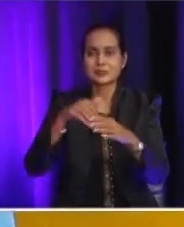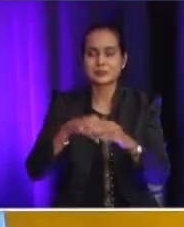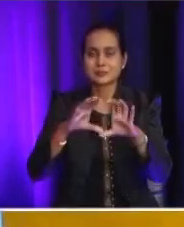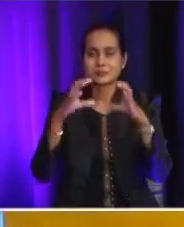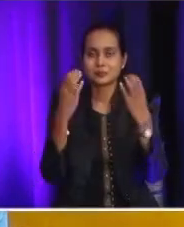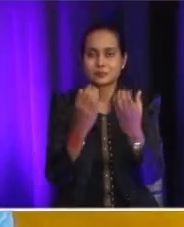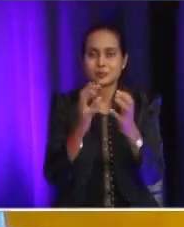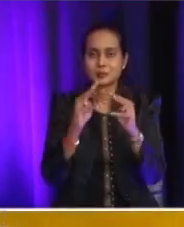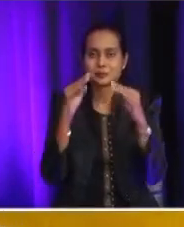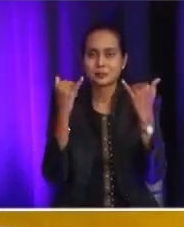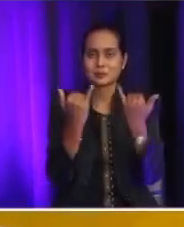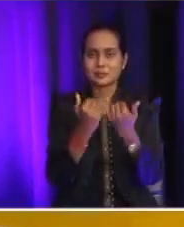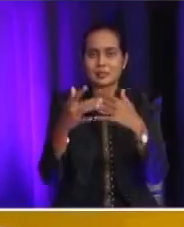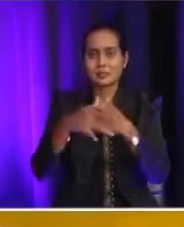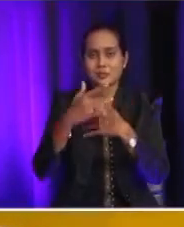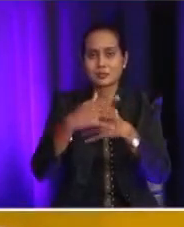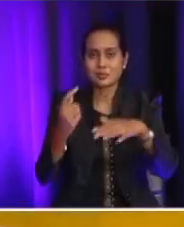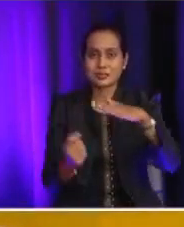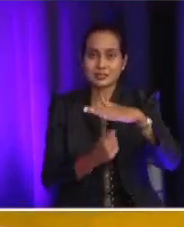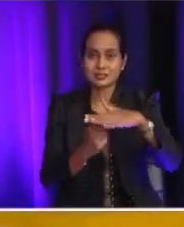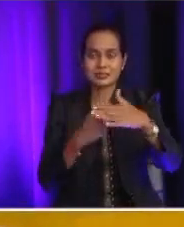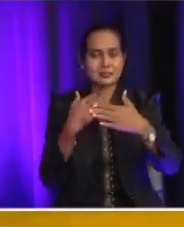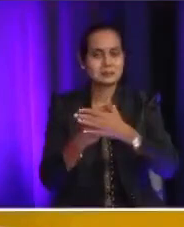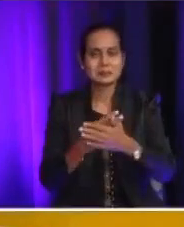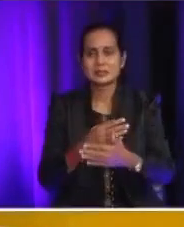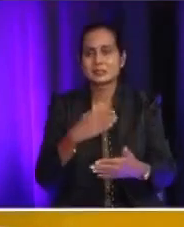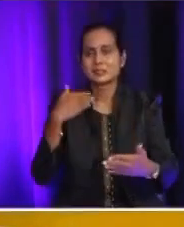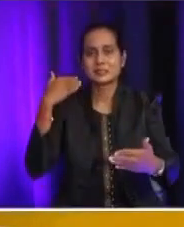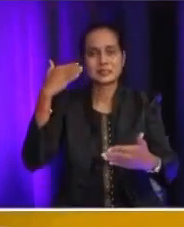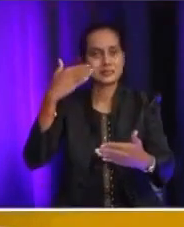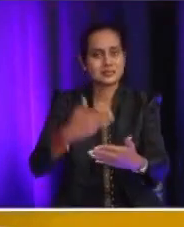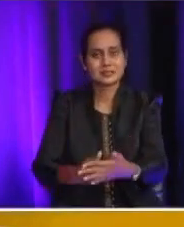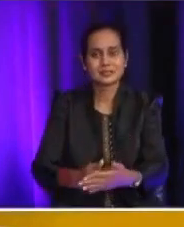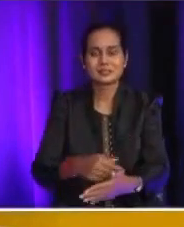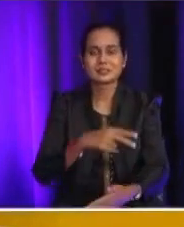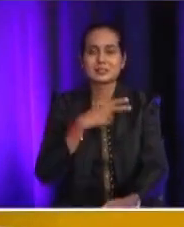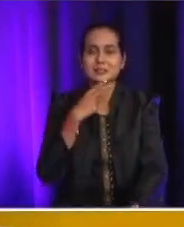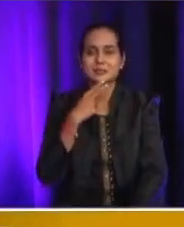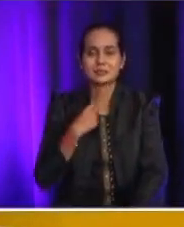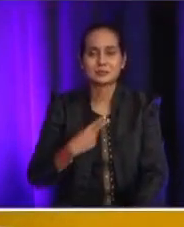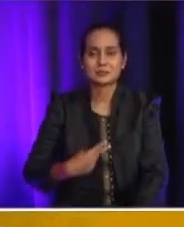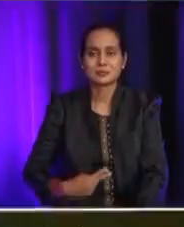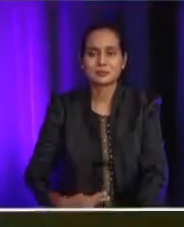seawal tadika sehinggalah sepanjang hayat, sepanjang kita bernafas di bumi